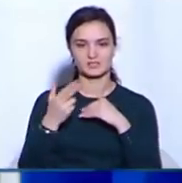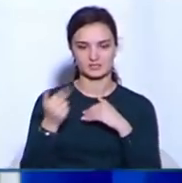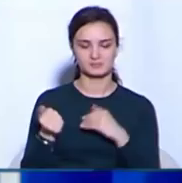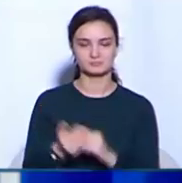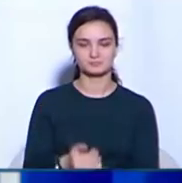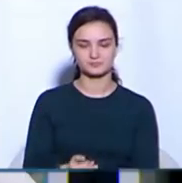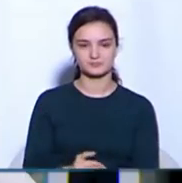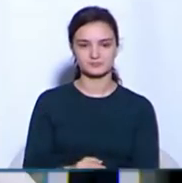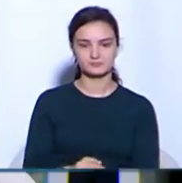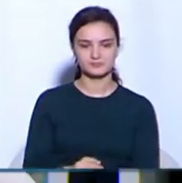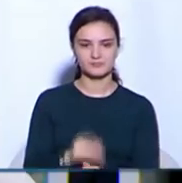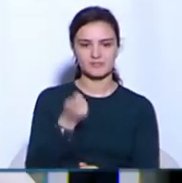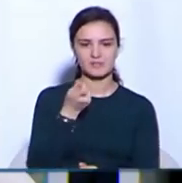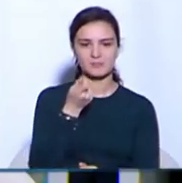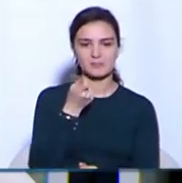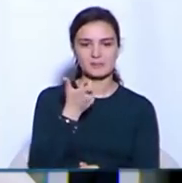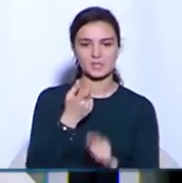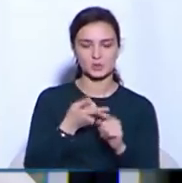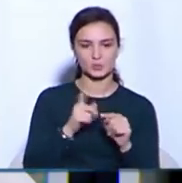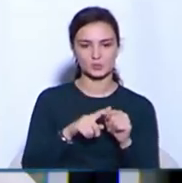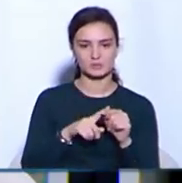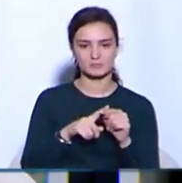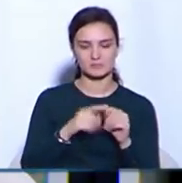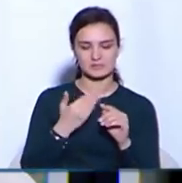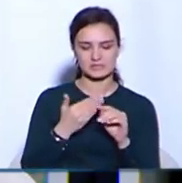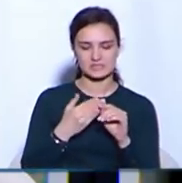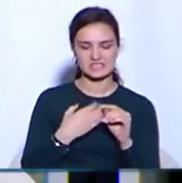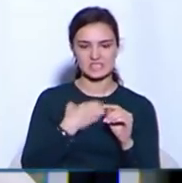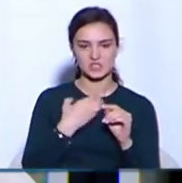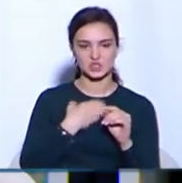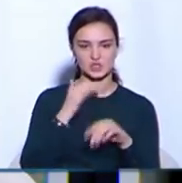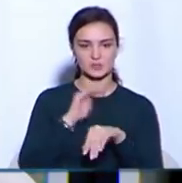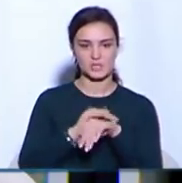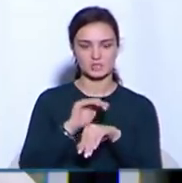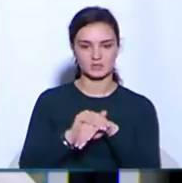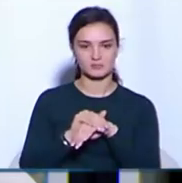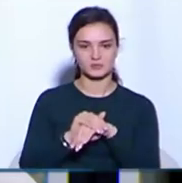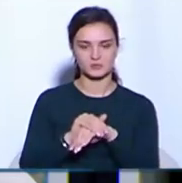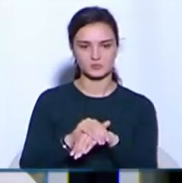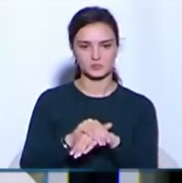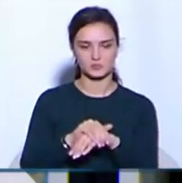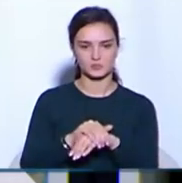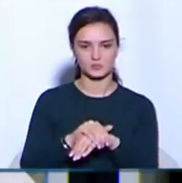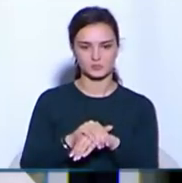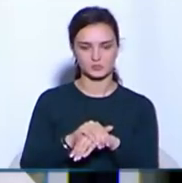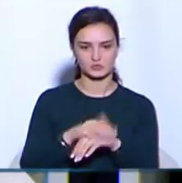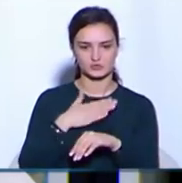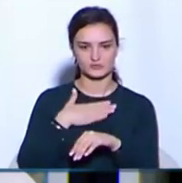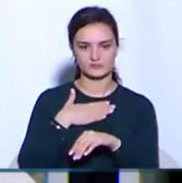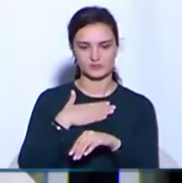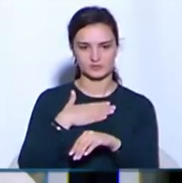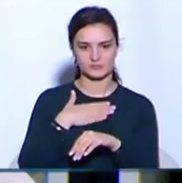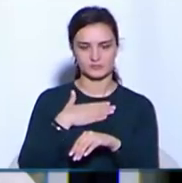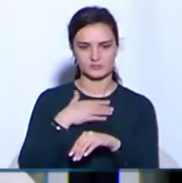რეაქცია. პრიმიტიული რეაქციები ამაზე, ანუ საშიშ ფაქტებზე უფრო ესეთი თანდაყოლილია ჩვენი